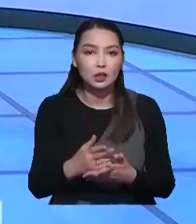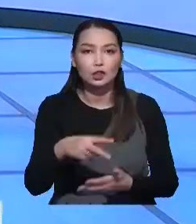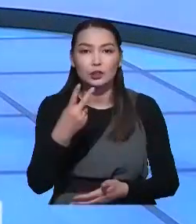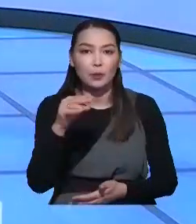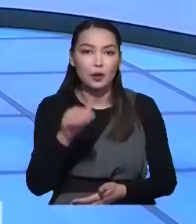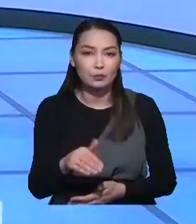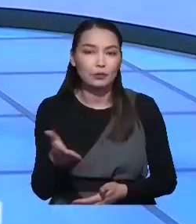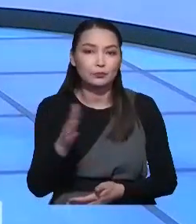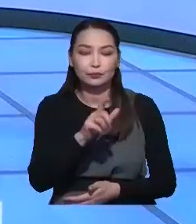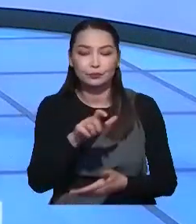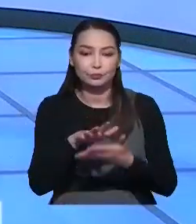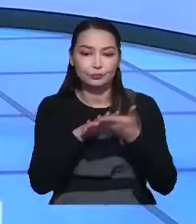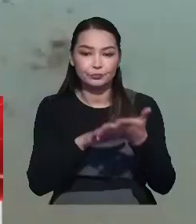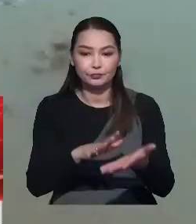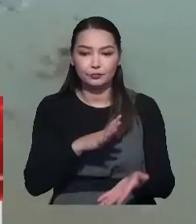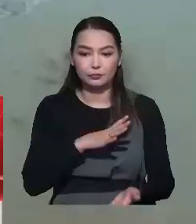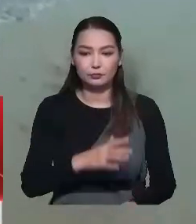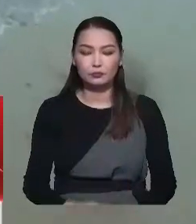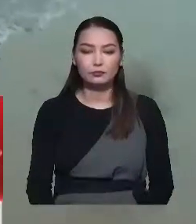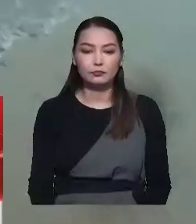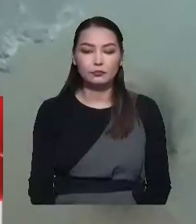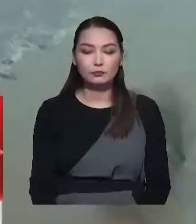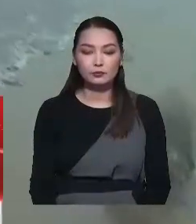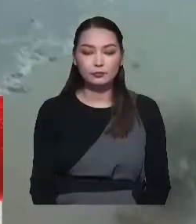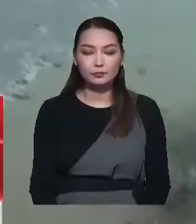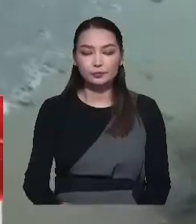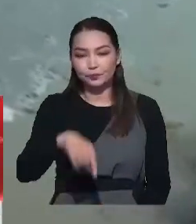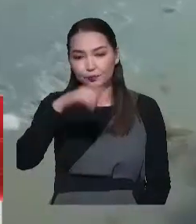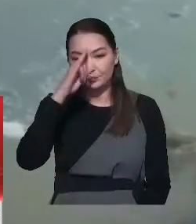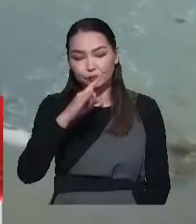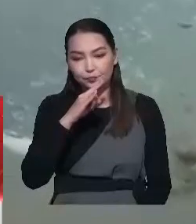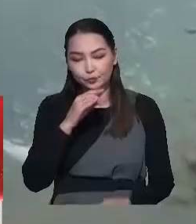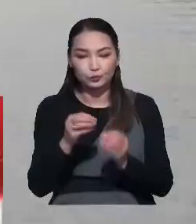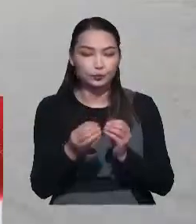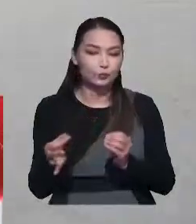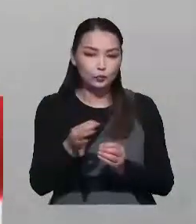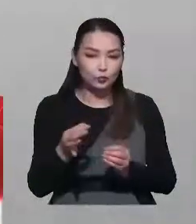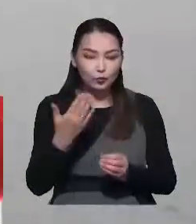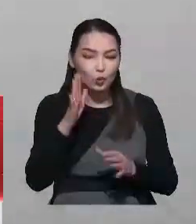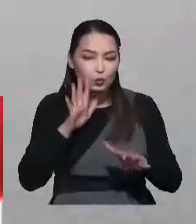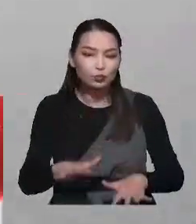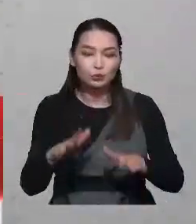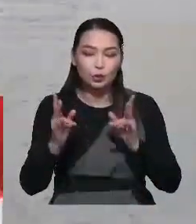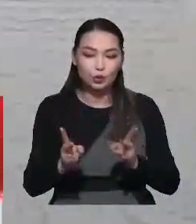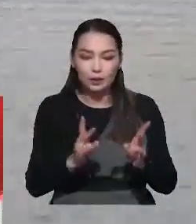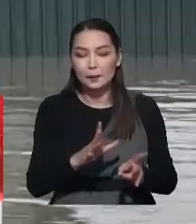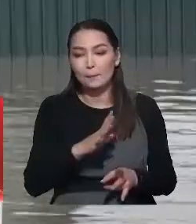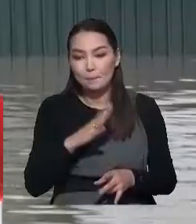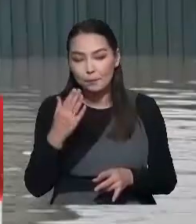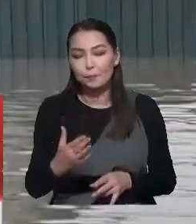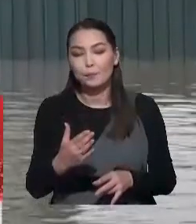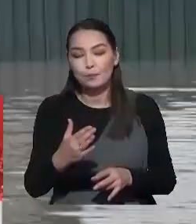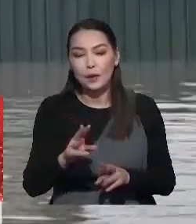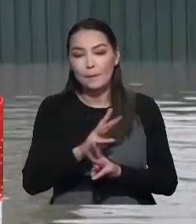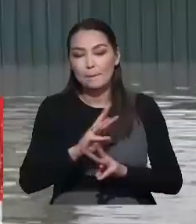аса тұрғыннан өтініш түскен. Биыл Қазақстанның 10 облысы су тасқынынан зардап шекті. Үкімет комиссиясы